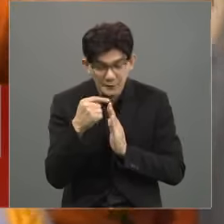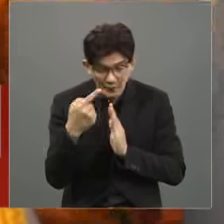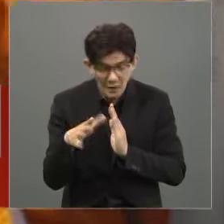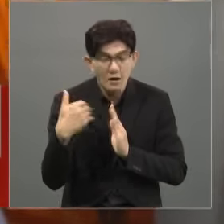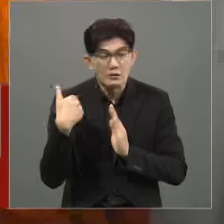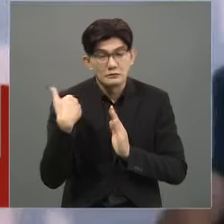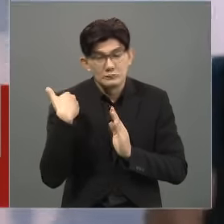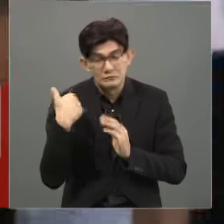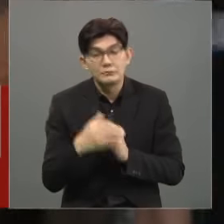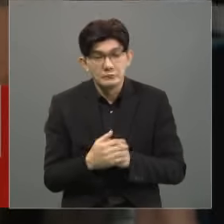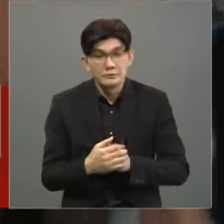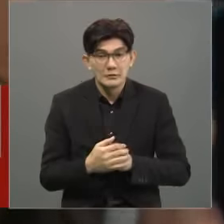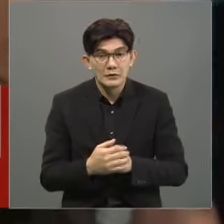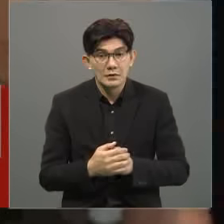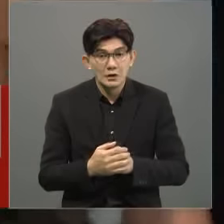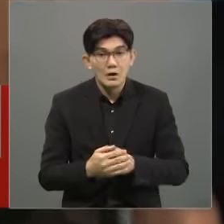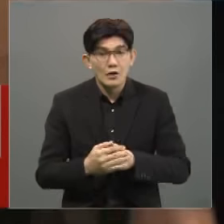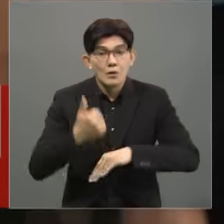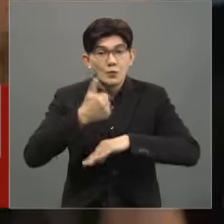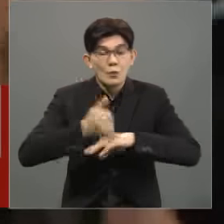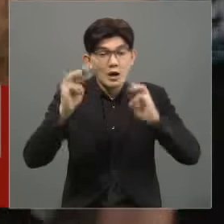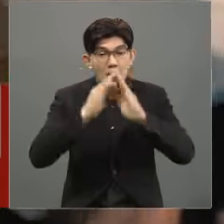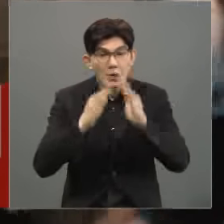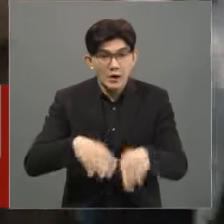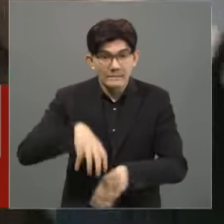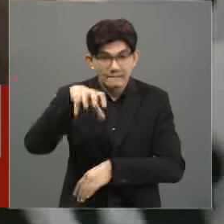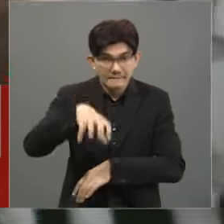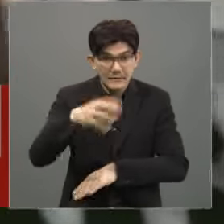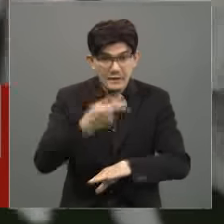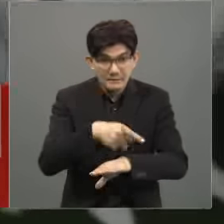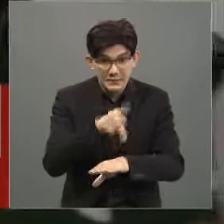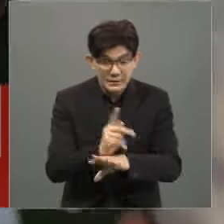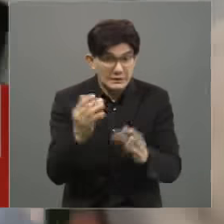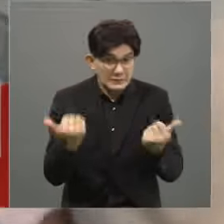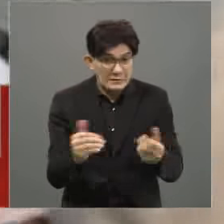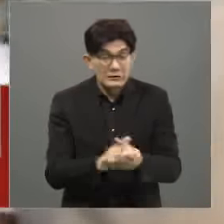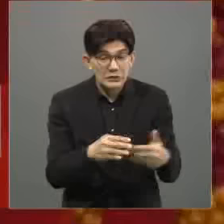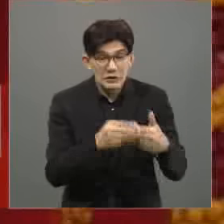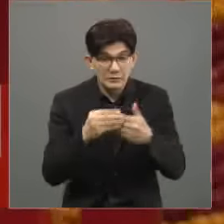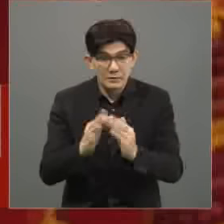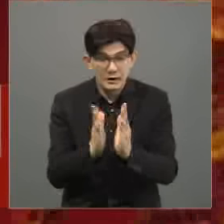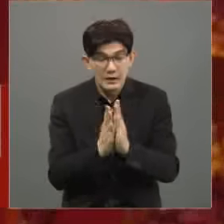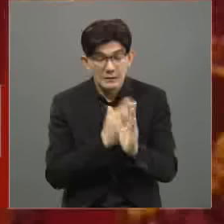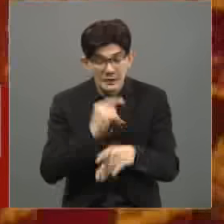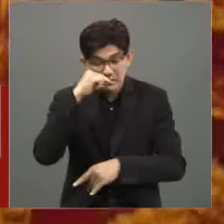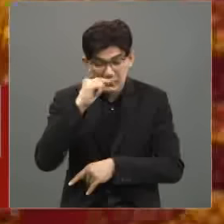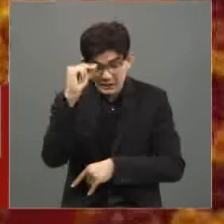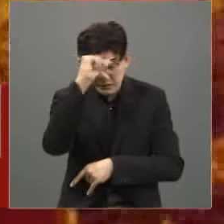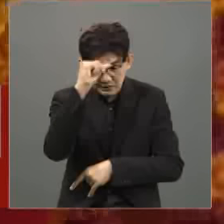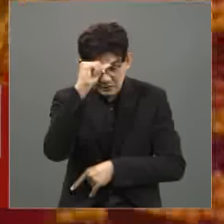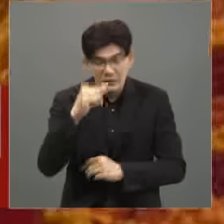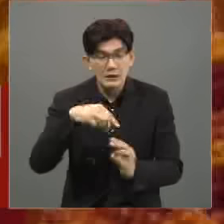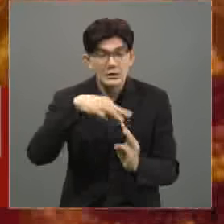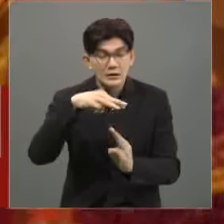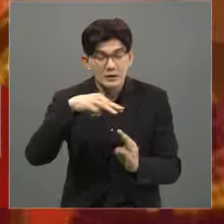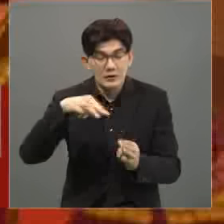แล้วพระมหาธีราจารย์เจ้าอาวาสวัดพระเชตุพนวิมลมังคลารามประธานฝ่ายสงฆ์นำคณะสงฆ์ไทยและอินเดียเดินเวียนเทียนรอบพ